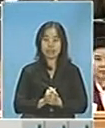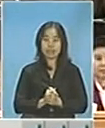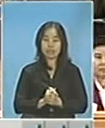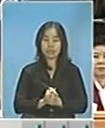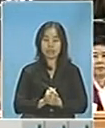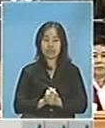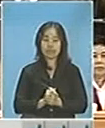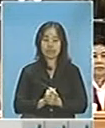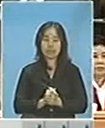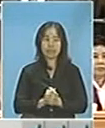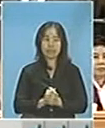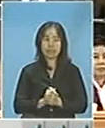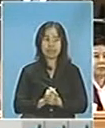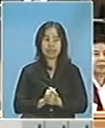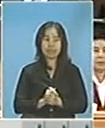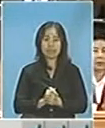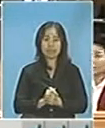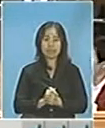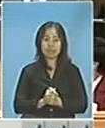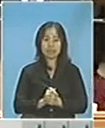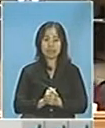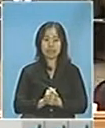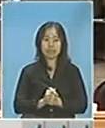จะขอวัตถีและท่านเกียรติดม